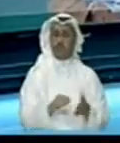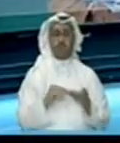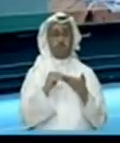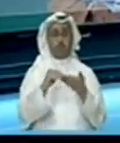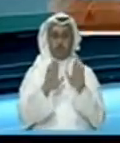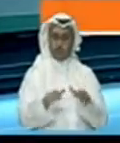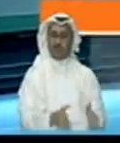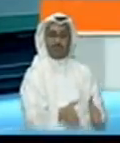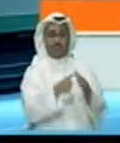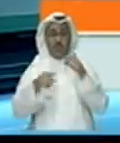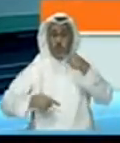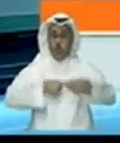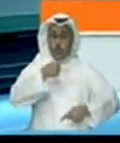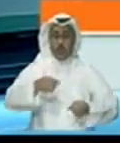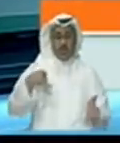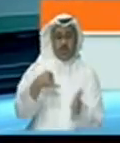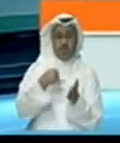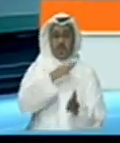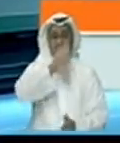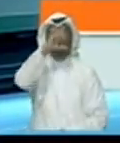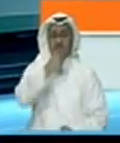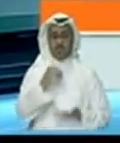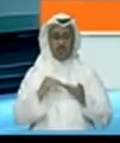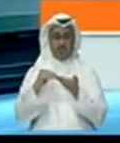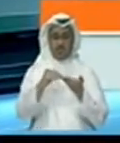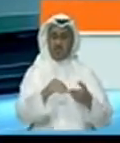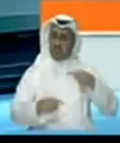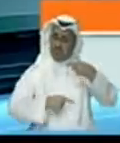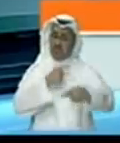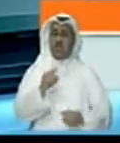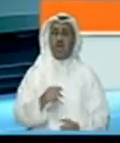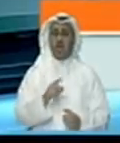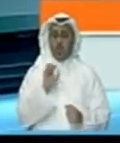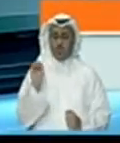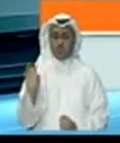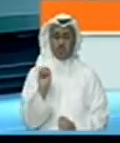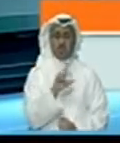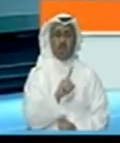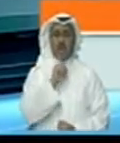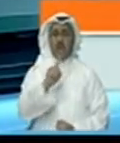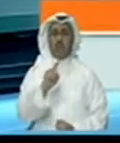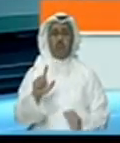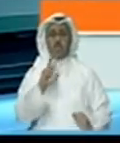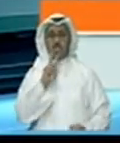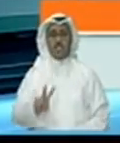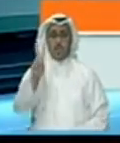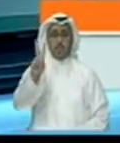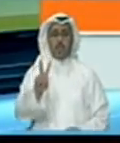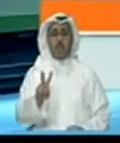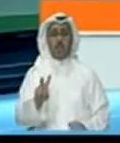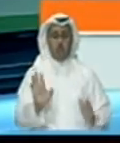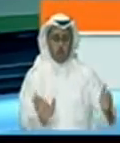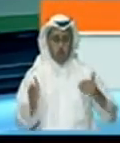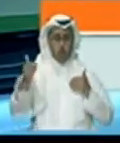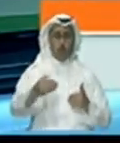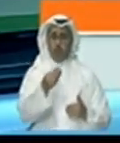هذا ويواصل مركز الملك سلمان للإغاثة والأعمال الإنسانية مشاريعه الإغاثية، حيث وزع أكثر من 1700 كرتون من التمور على النازحين